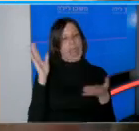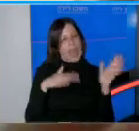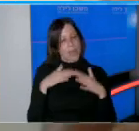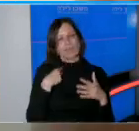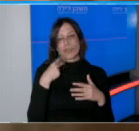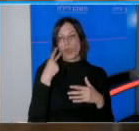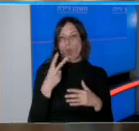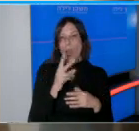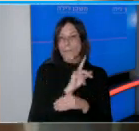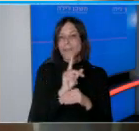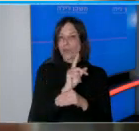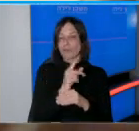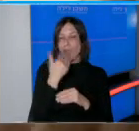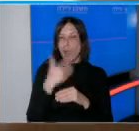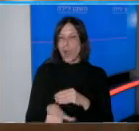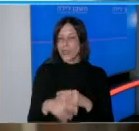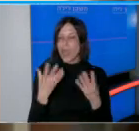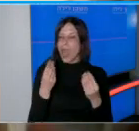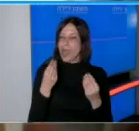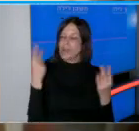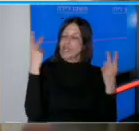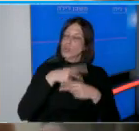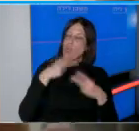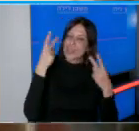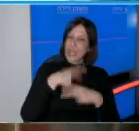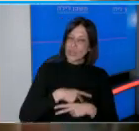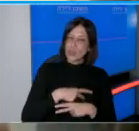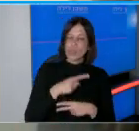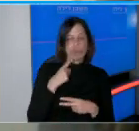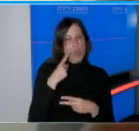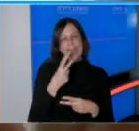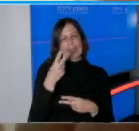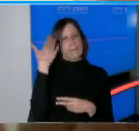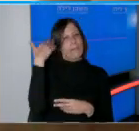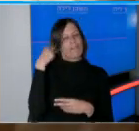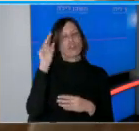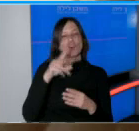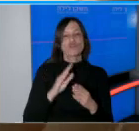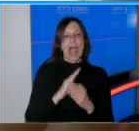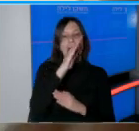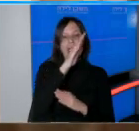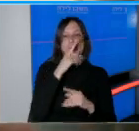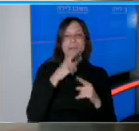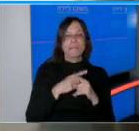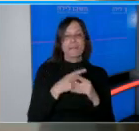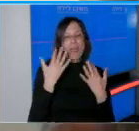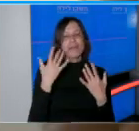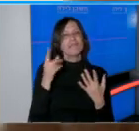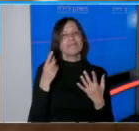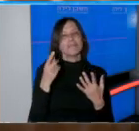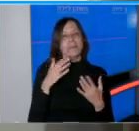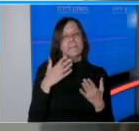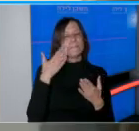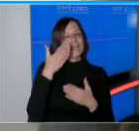בתקופה האחרונה גם המון גילויי סולידריות שלא ראיתי בעבר. יש לנו עלייה פי כמה בפניות להתנדבות